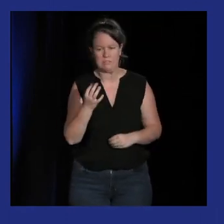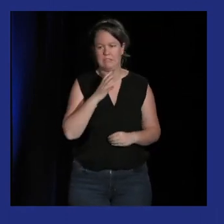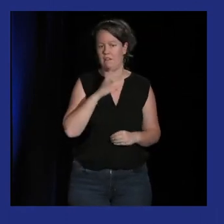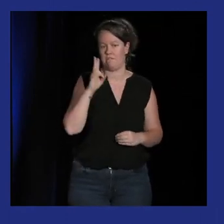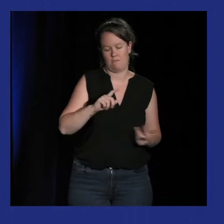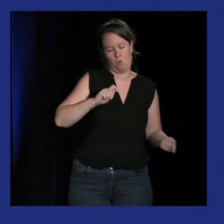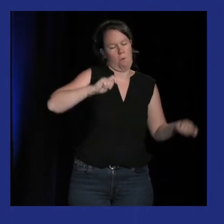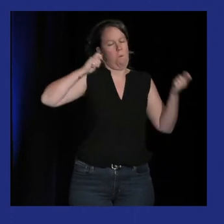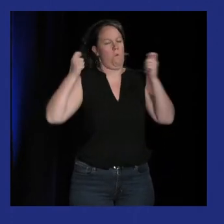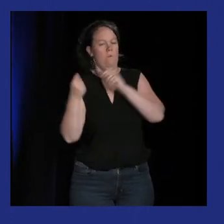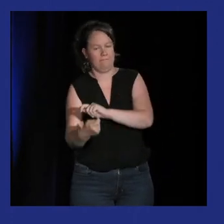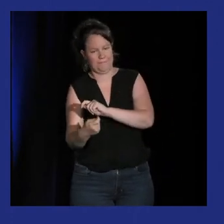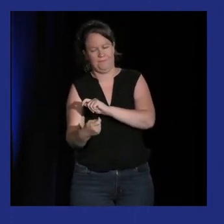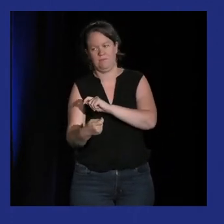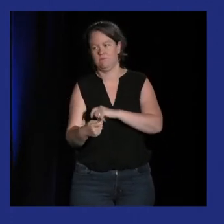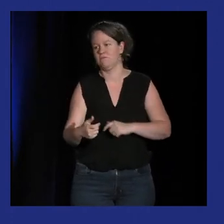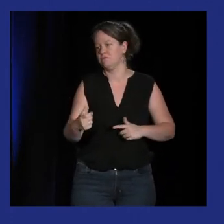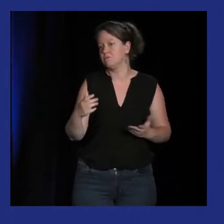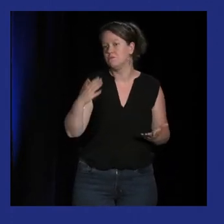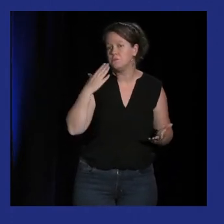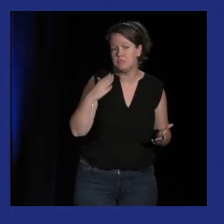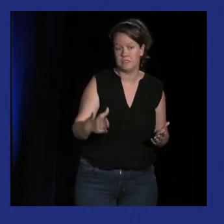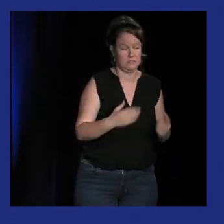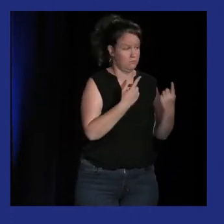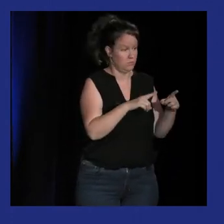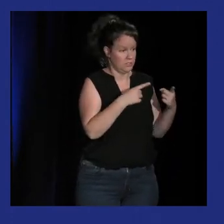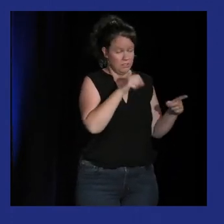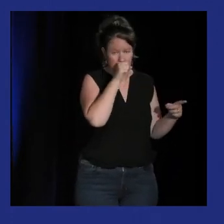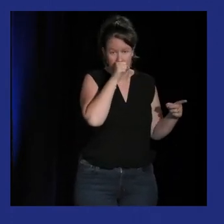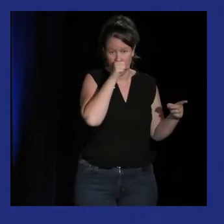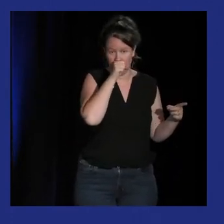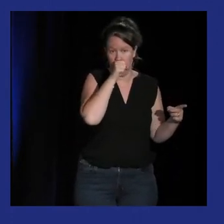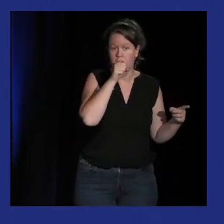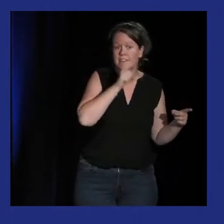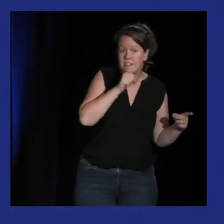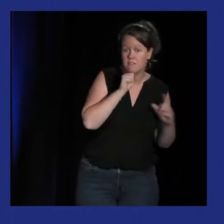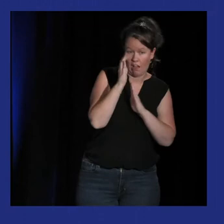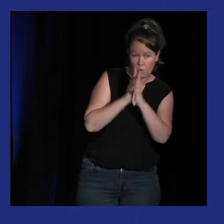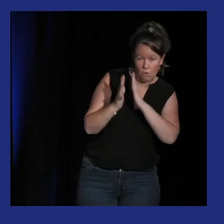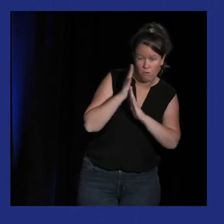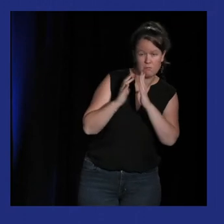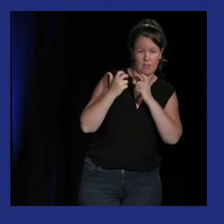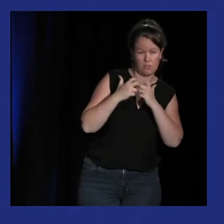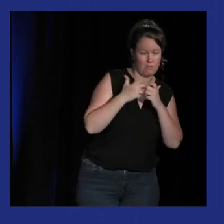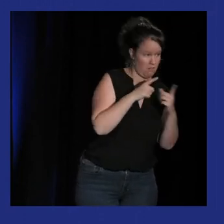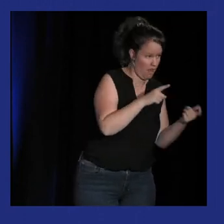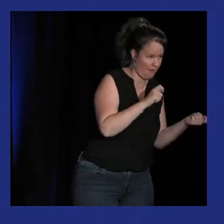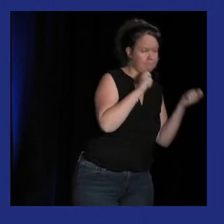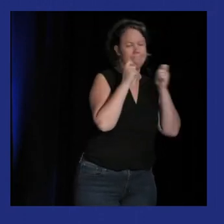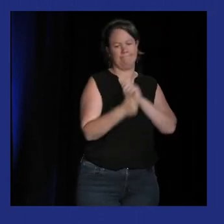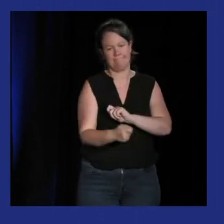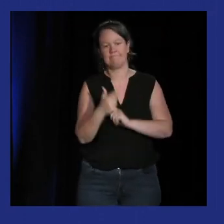quand quand cette musique est par exemple un petit peu vieille c'est une musique rétro etc ou là effectivement on va faire intervenir des